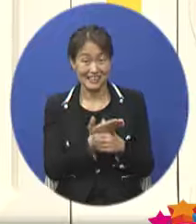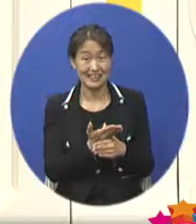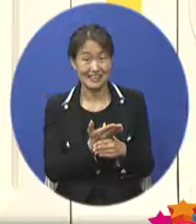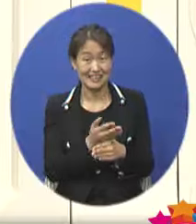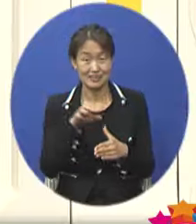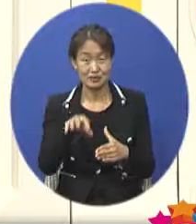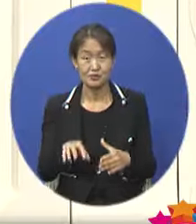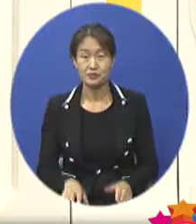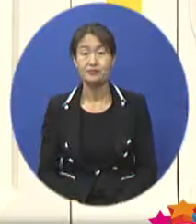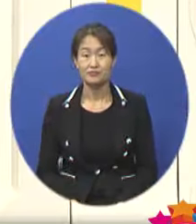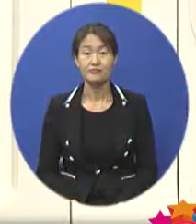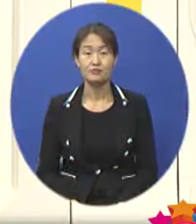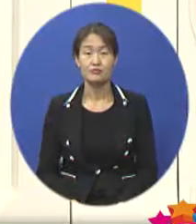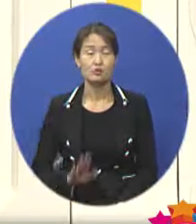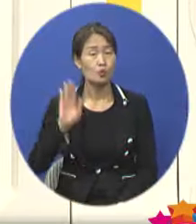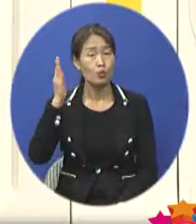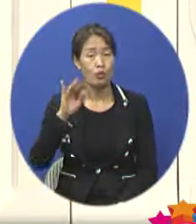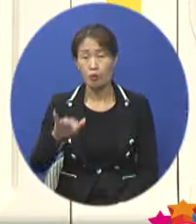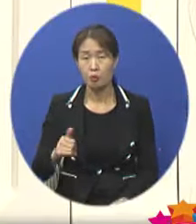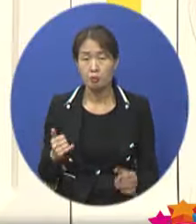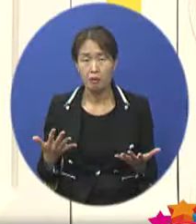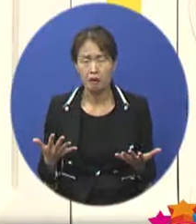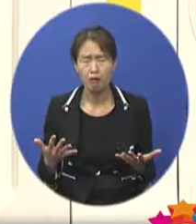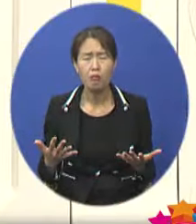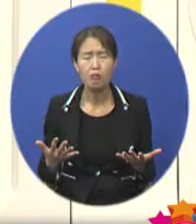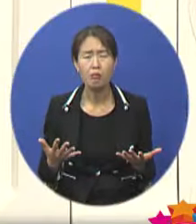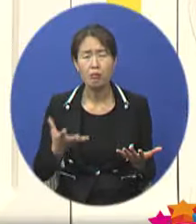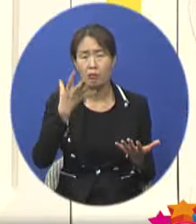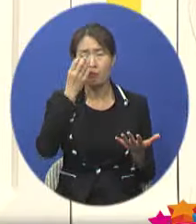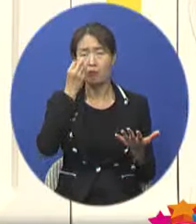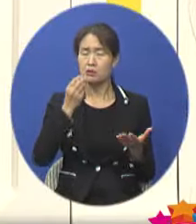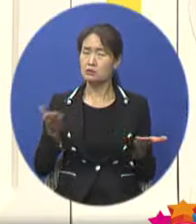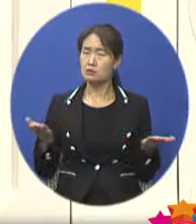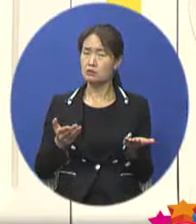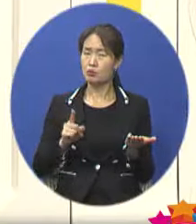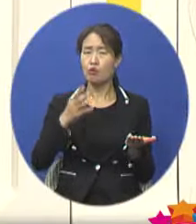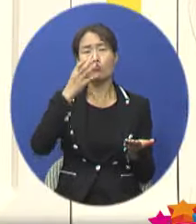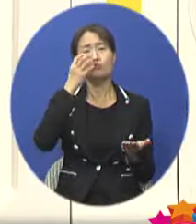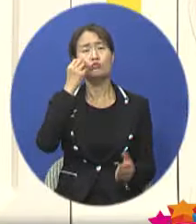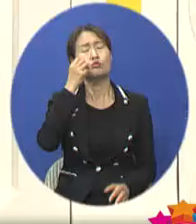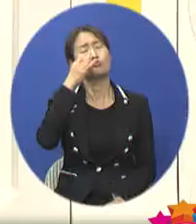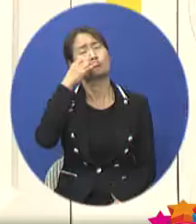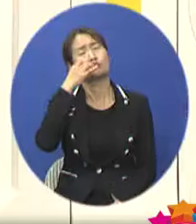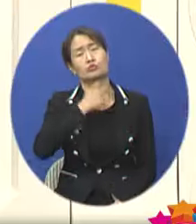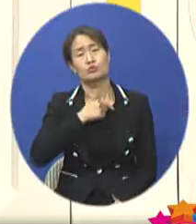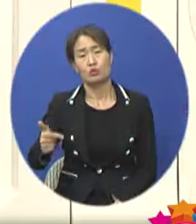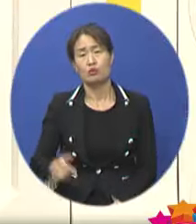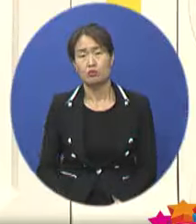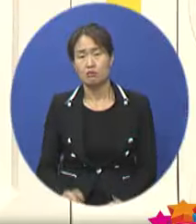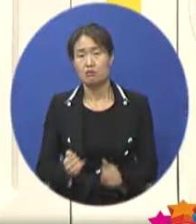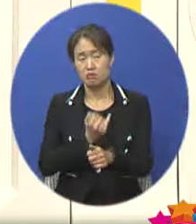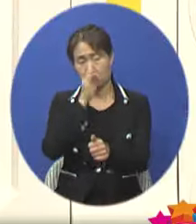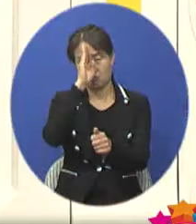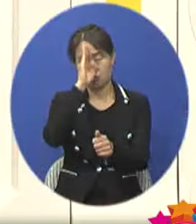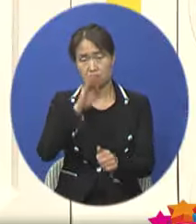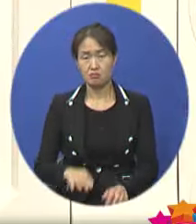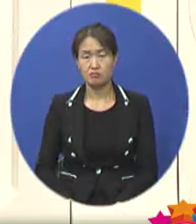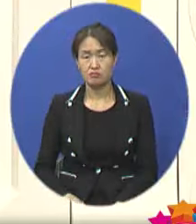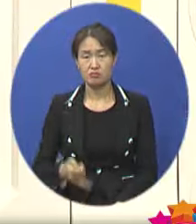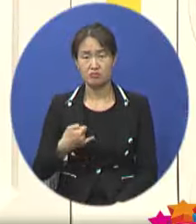안양에. 안양. 예. 요즘에 그분이 소식이 없네. 그분이 이제 뭔 일이 있는가 어쩌는가. 그러니까 또 남편분이 괜찮으시거든요. 애기를